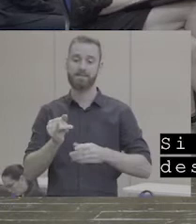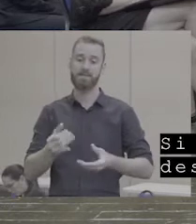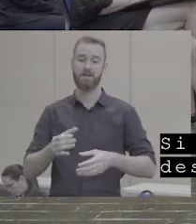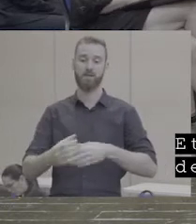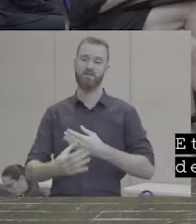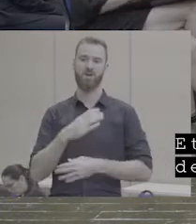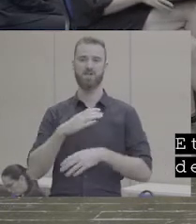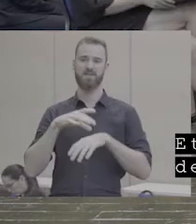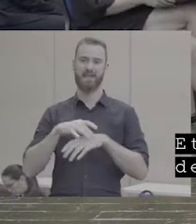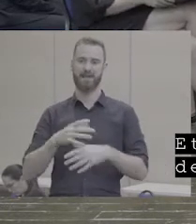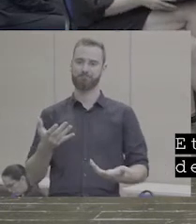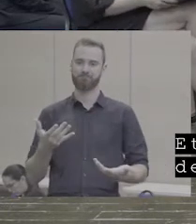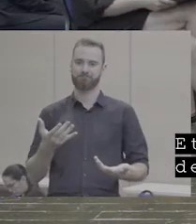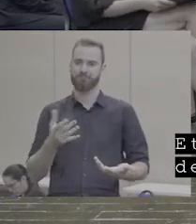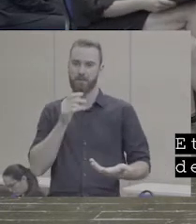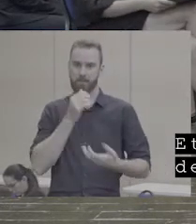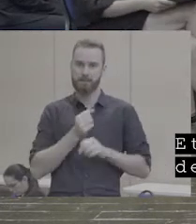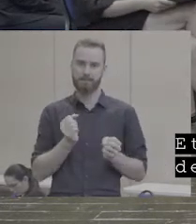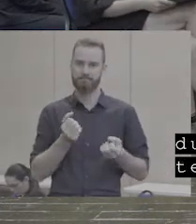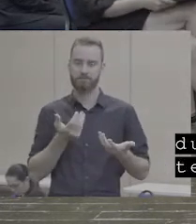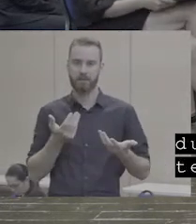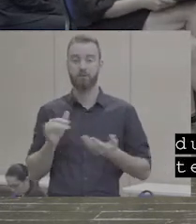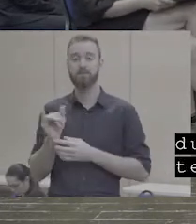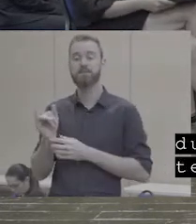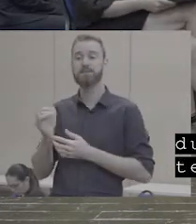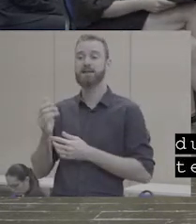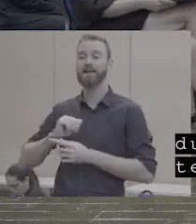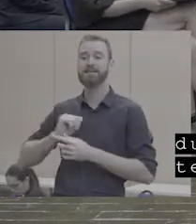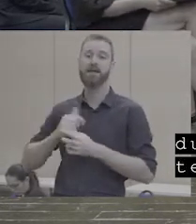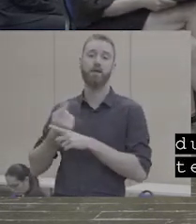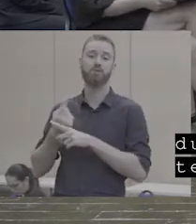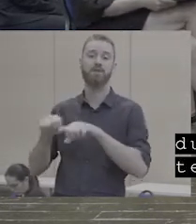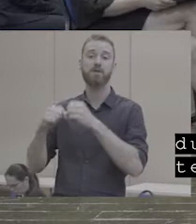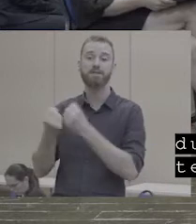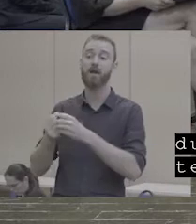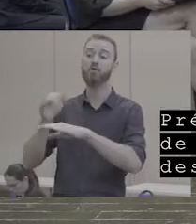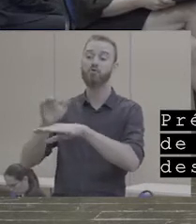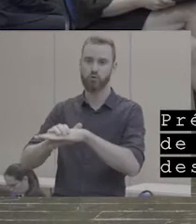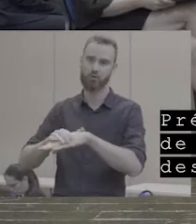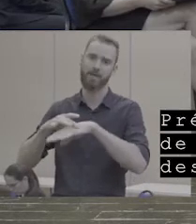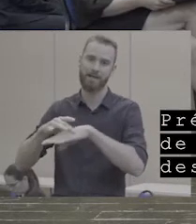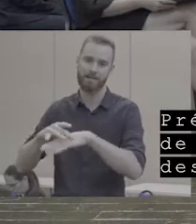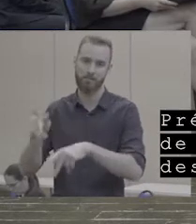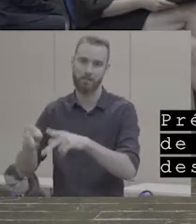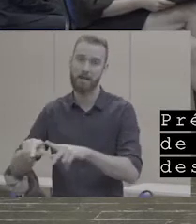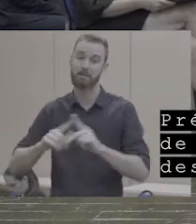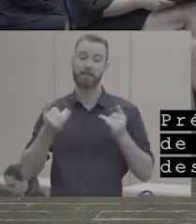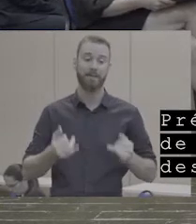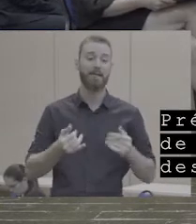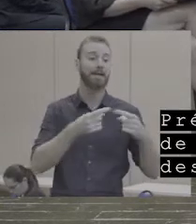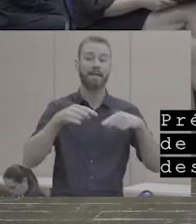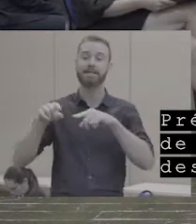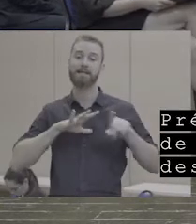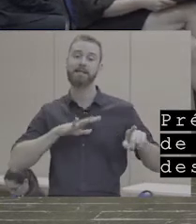choix-là. Et aussi, on essaie aussi de demander, en fait, du logement social sur les terrains publics. Présentement, en tout cas, dans beaucoup de quartiers, il y a une